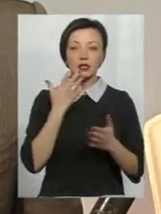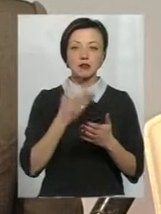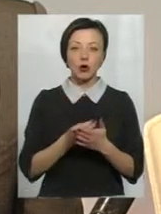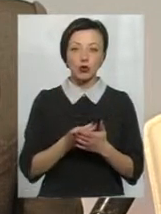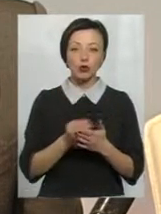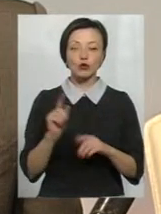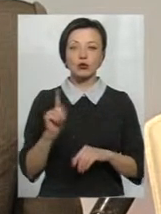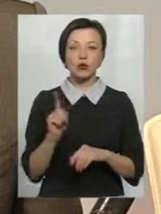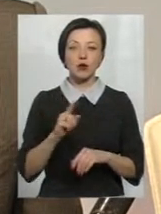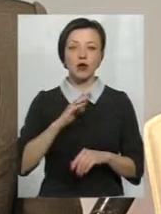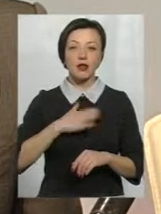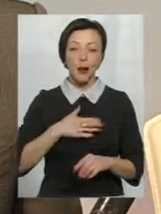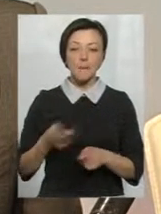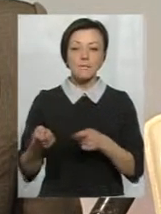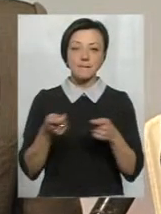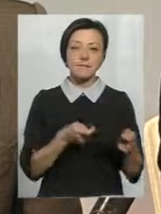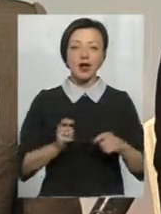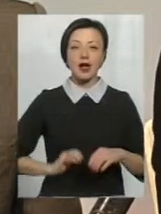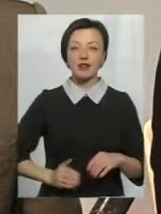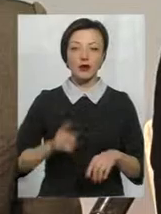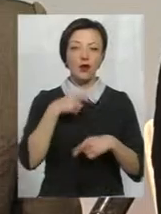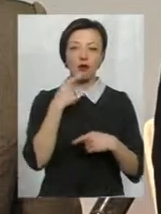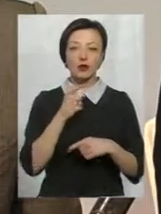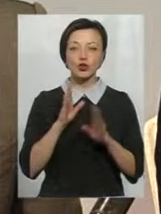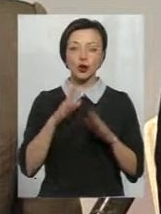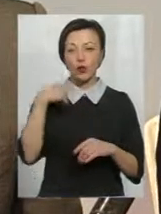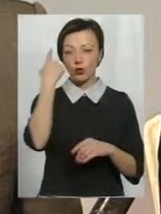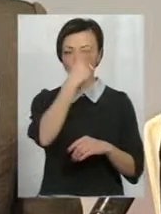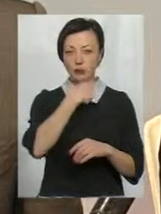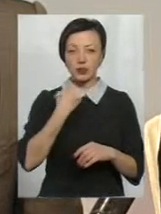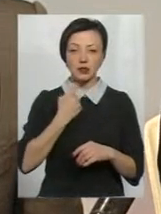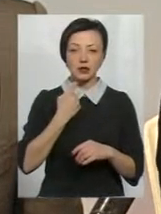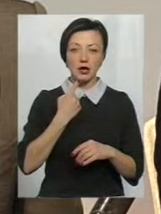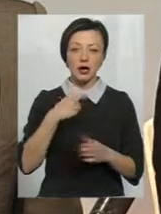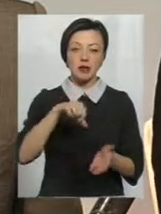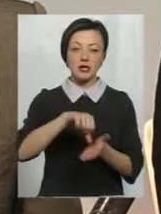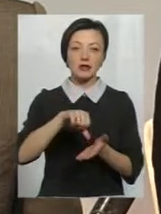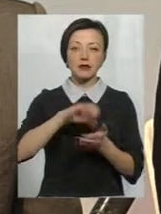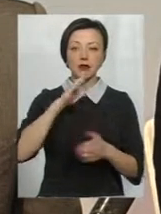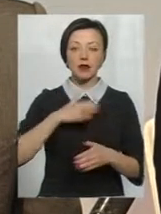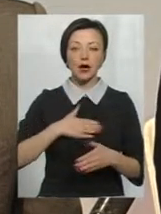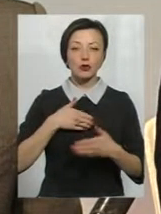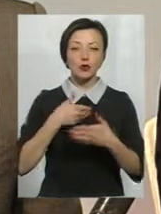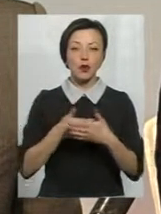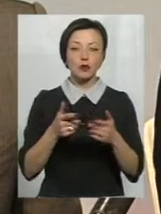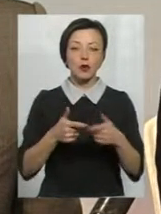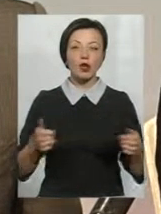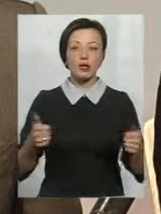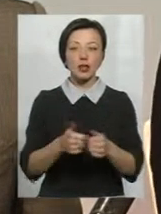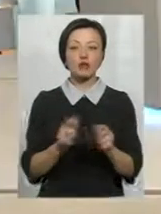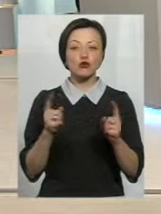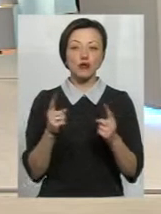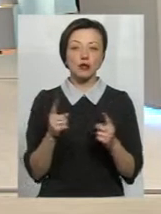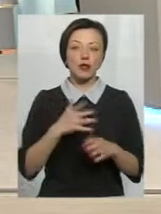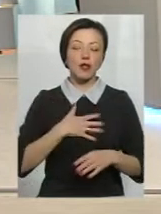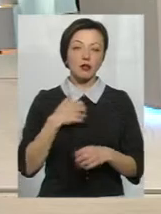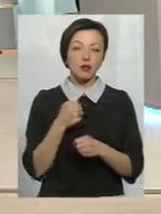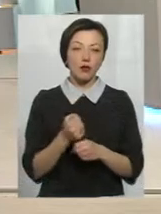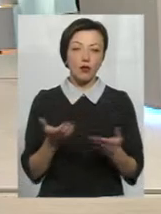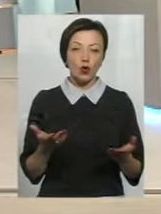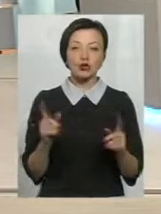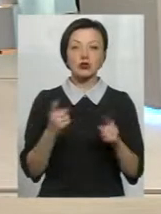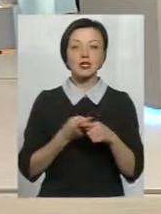нам перевізники не говорили, що там тільки особисто там представники нашої громадської організації чомусь невдоволені,